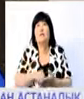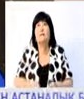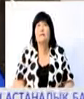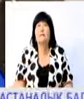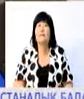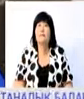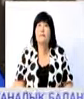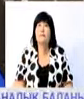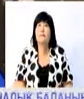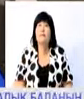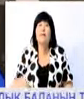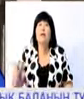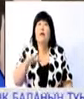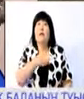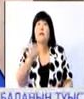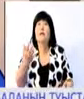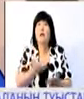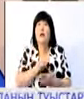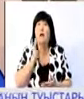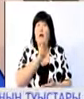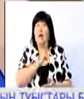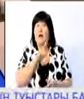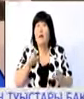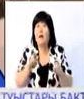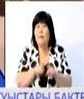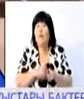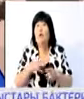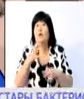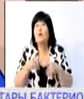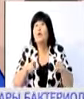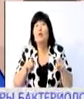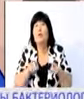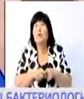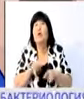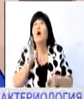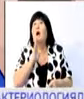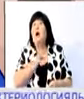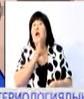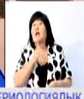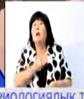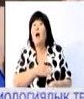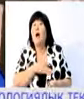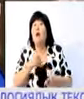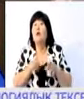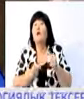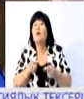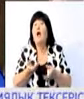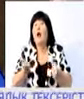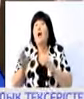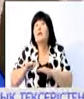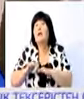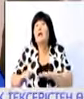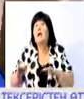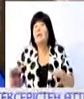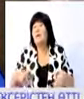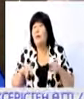де сендерді тапқан ана бар. Анқа сенер адам деген дүниеде қалса, анамның ақ сүтімен, артымда қалған